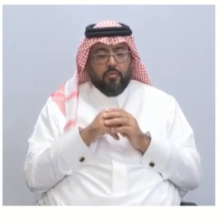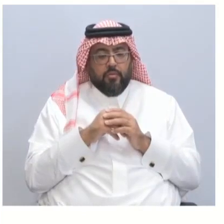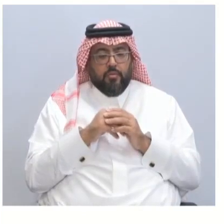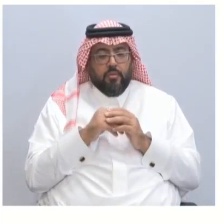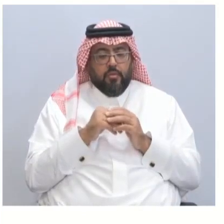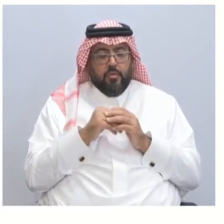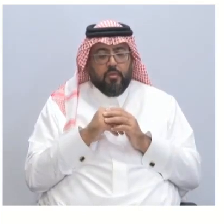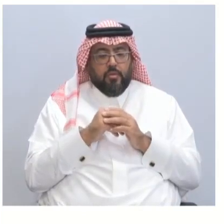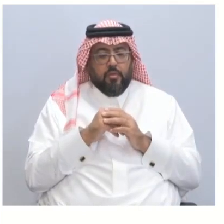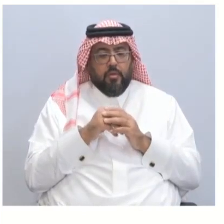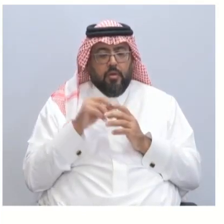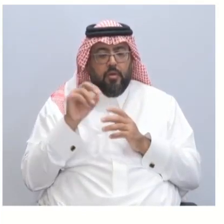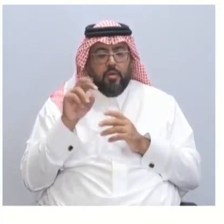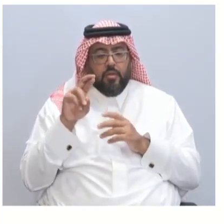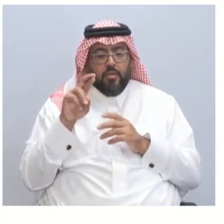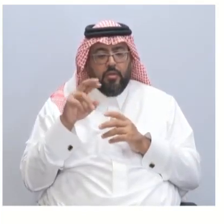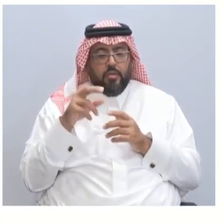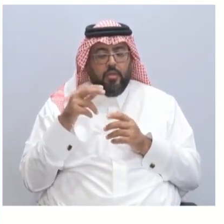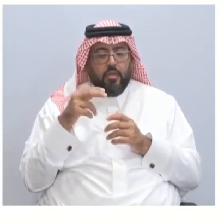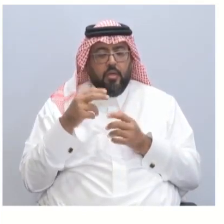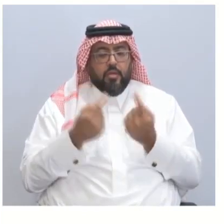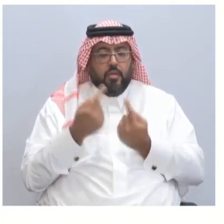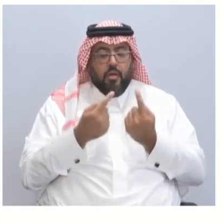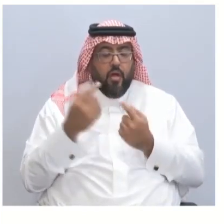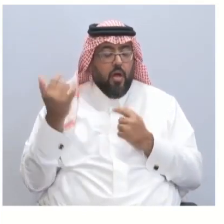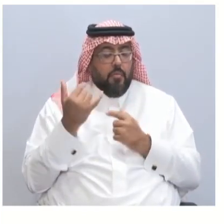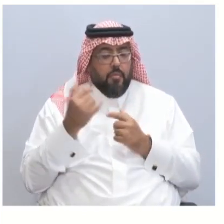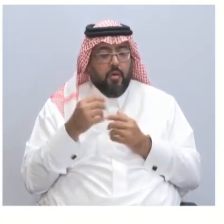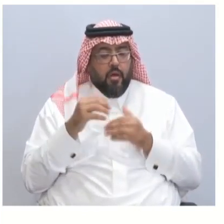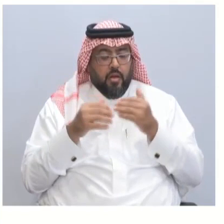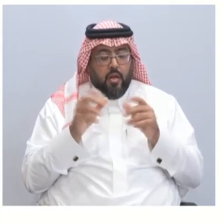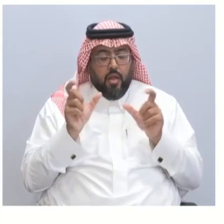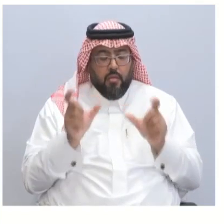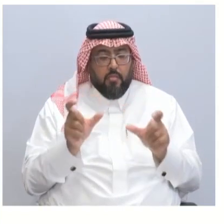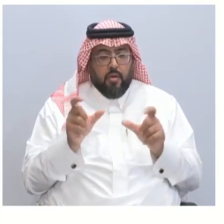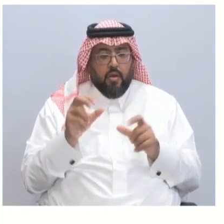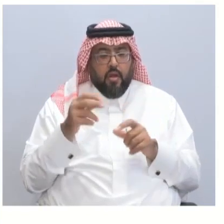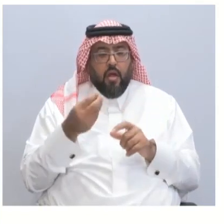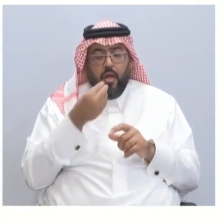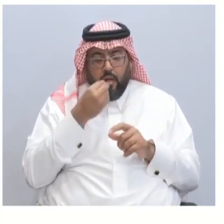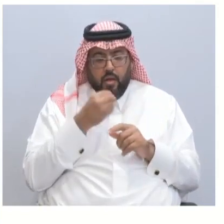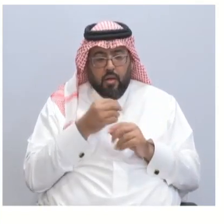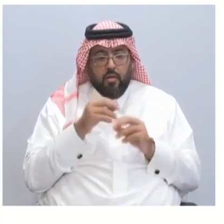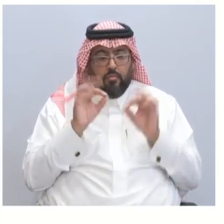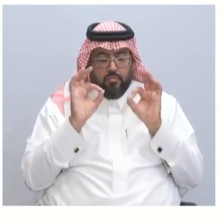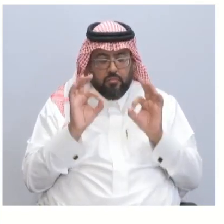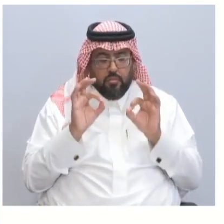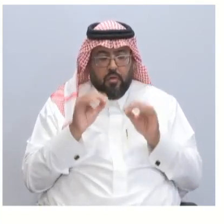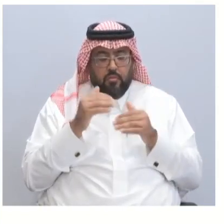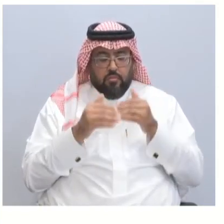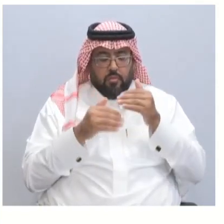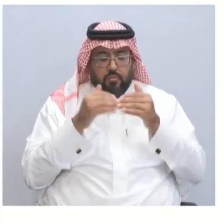مجلس التعاون في القطاع الزراعي لماذا لاهميته في تحقيق الامن الغذائي فاتخذت